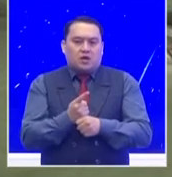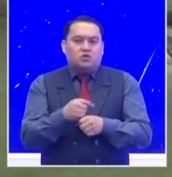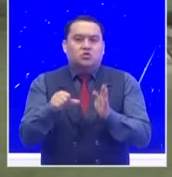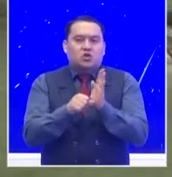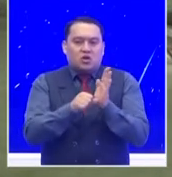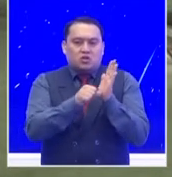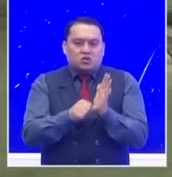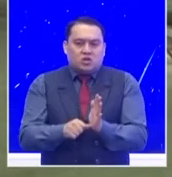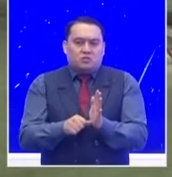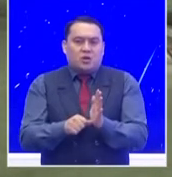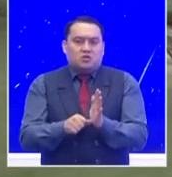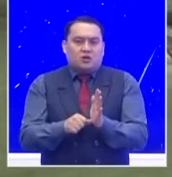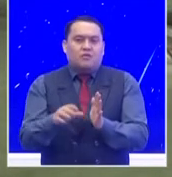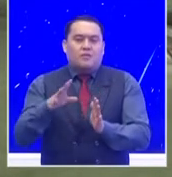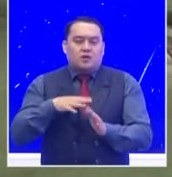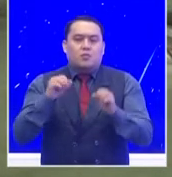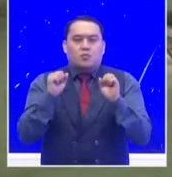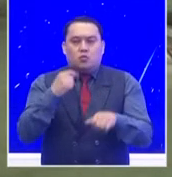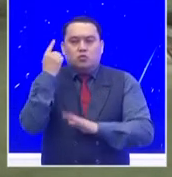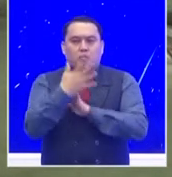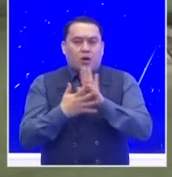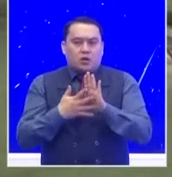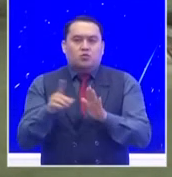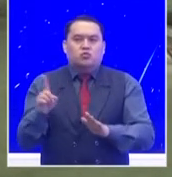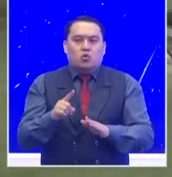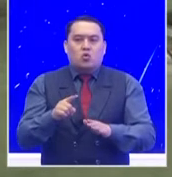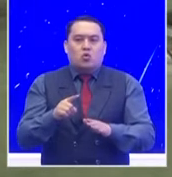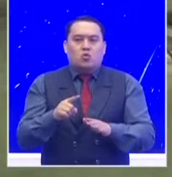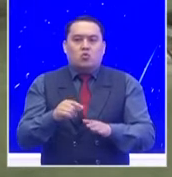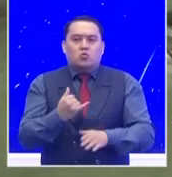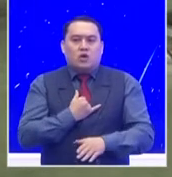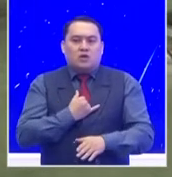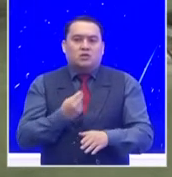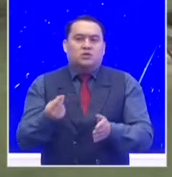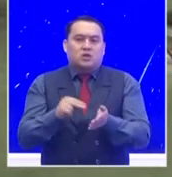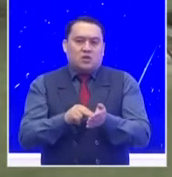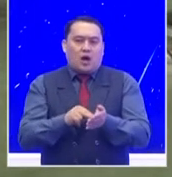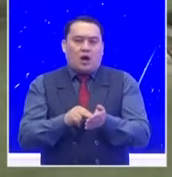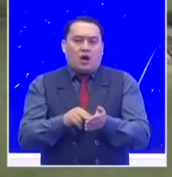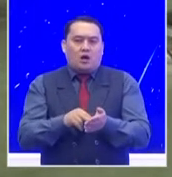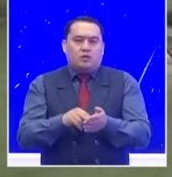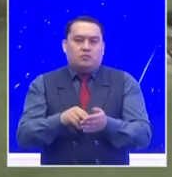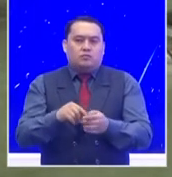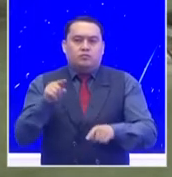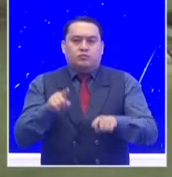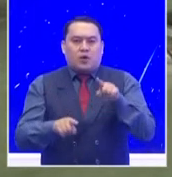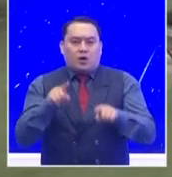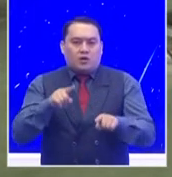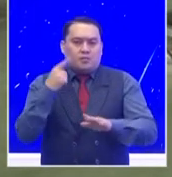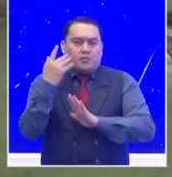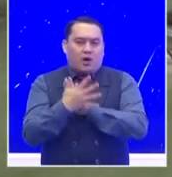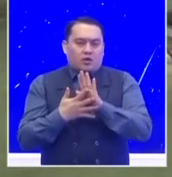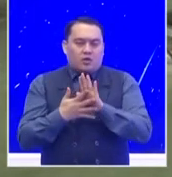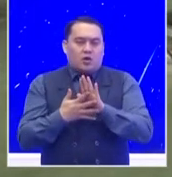месяцев. На это 6 месяцев уже можно понять, что на внутреннем рынке цена будет какая. Потом можно понять, что